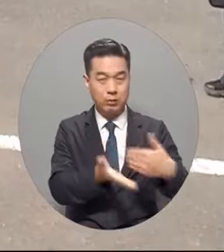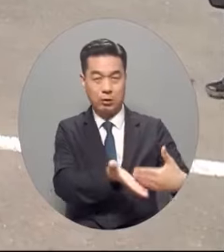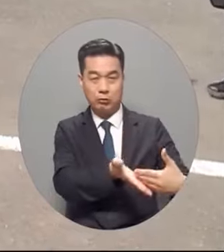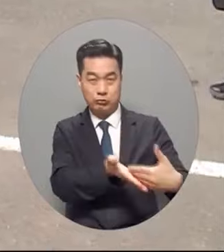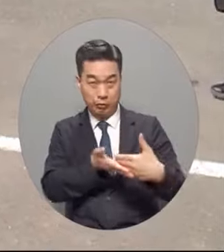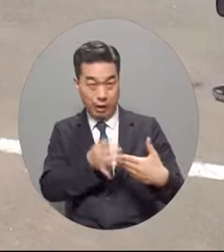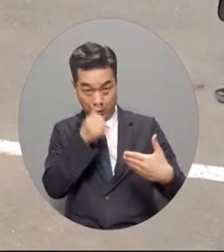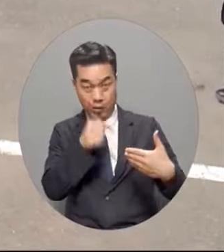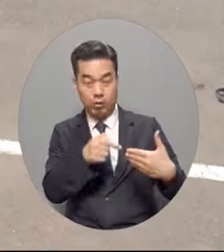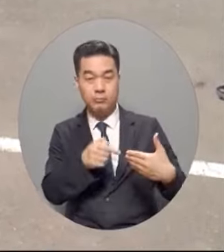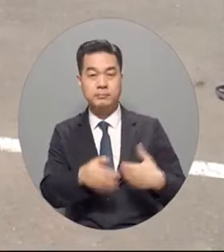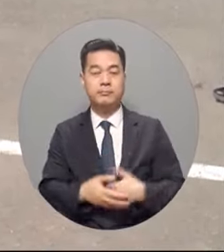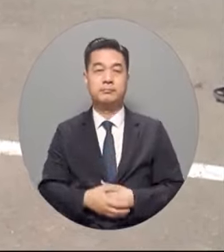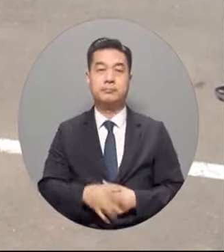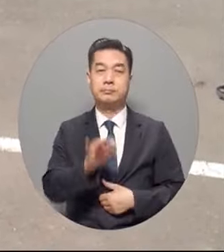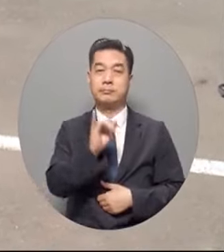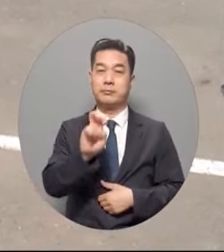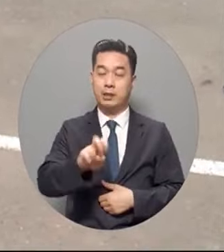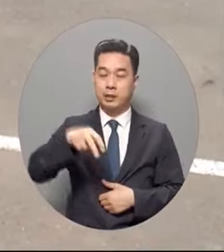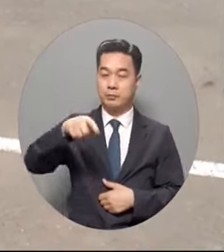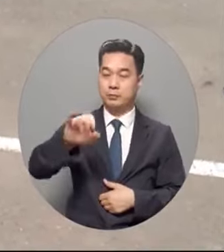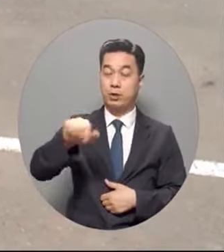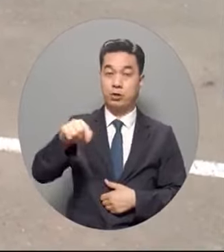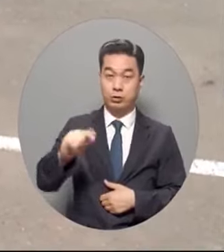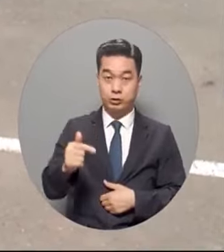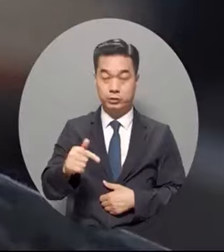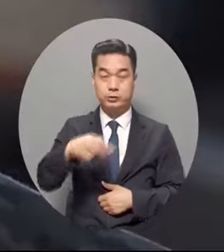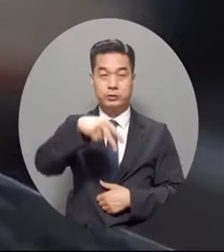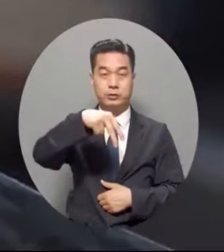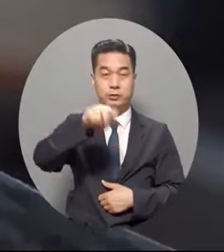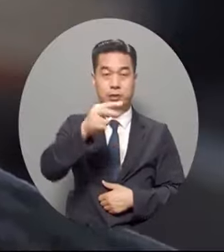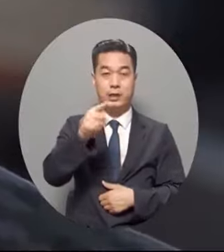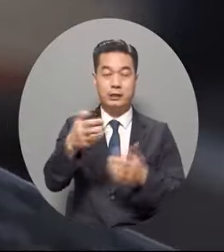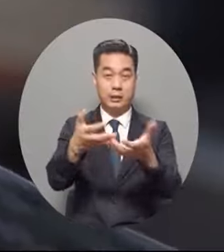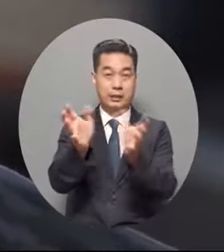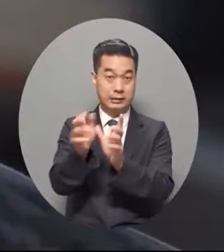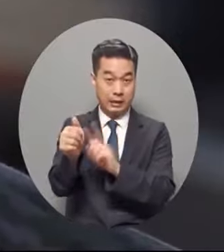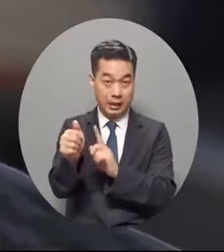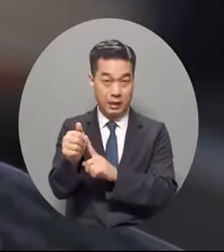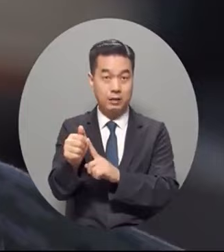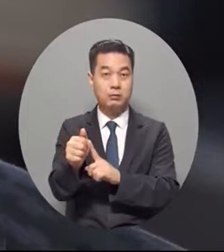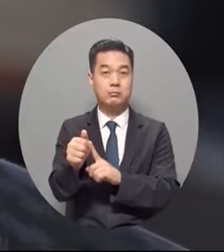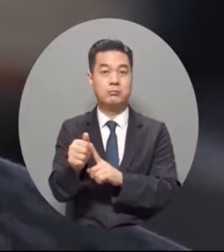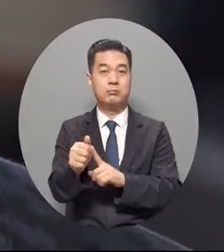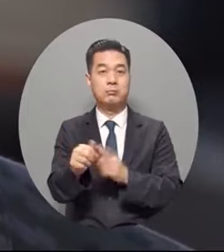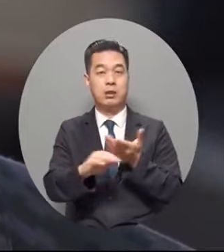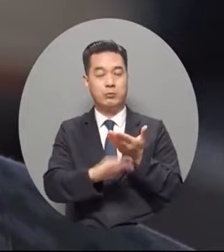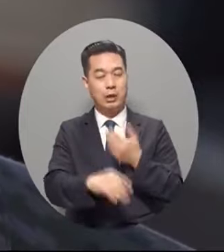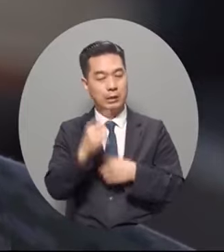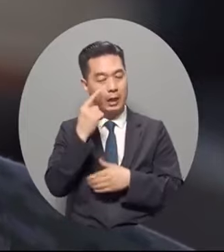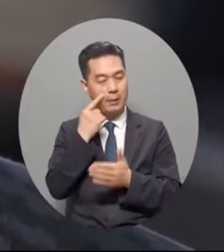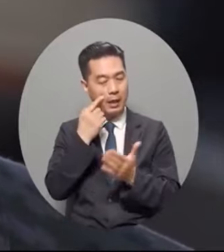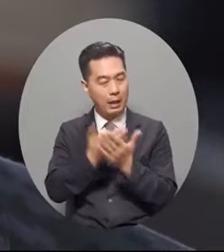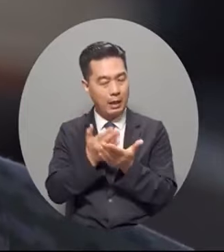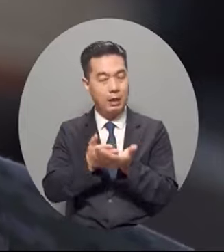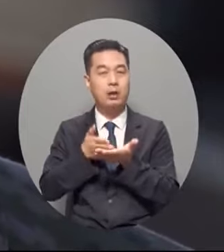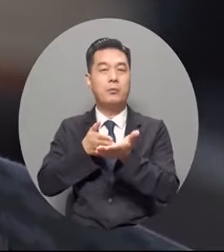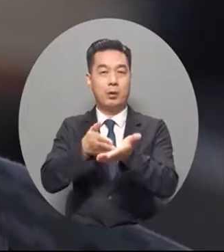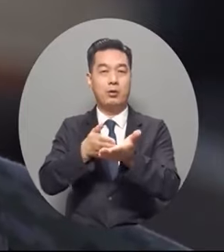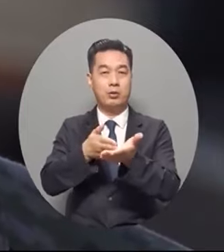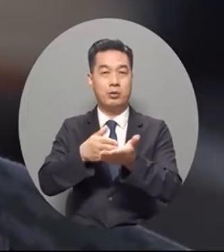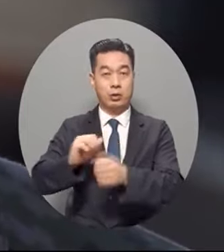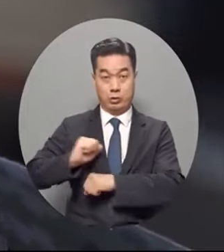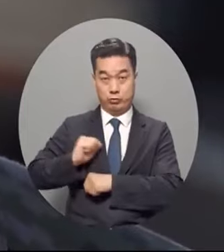있습니다 임성근 사단장은 최근 부하들의 선철을 발한다 탄원서를 제출하면서 군인은 국가가 필요할 때